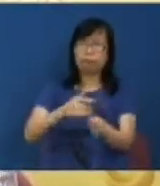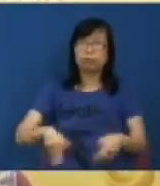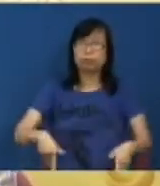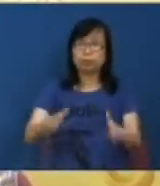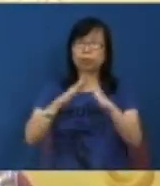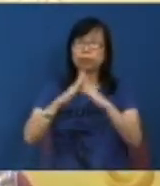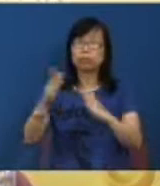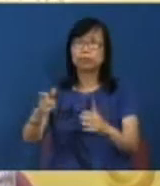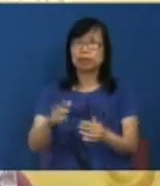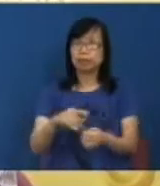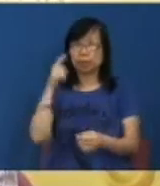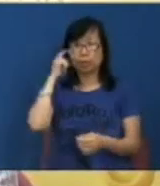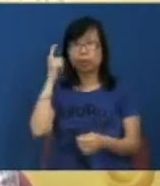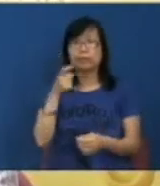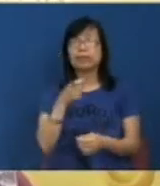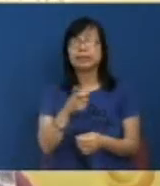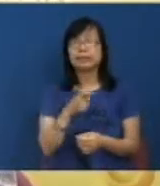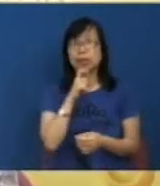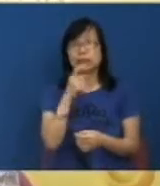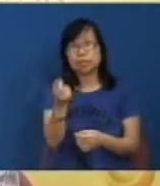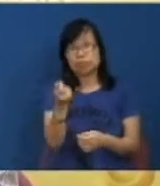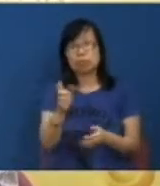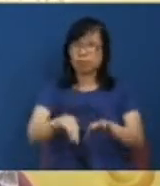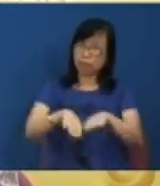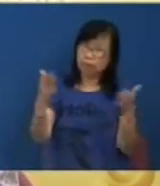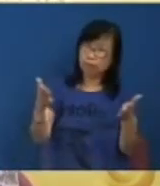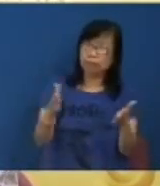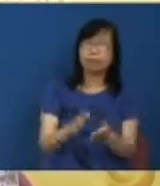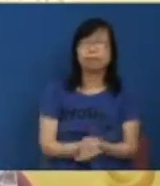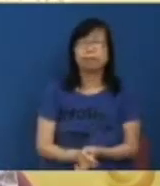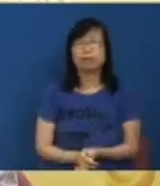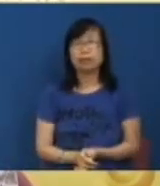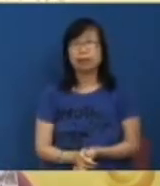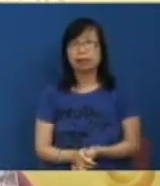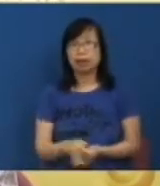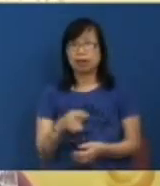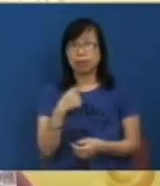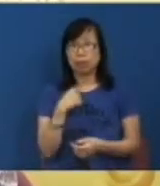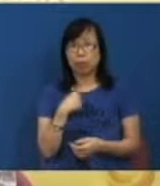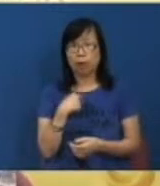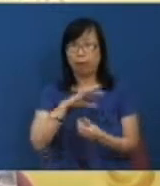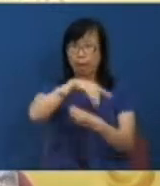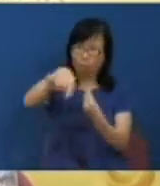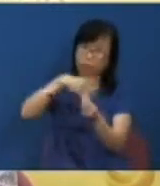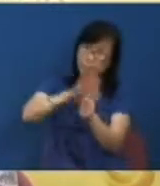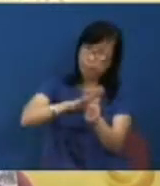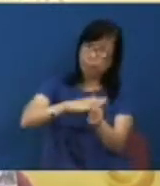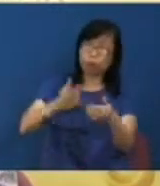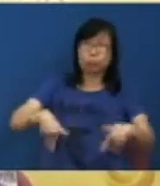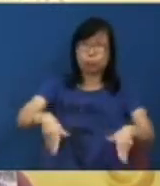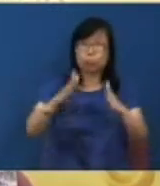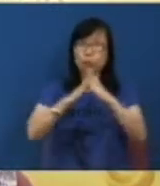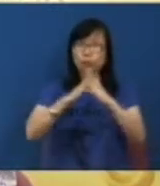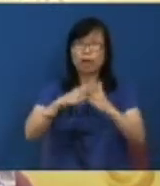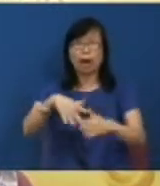就其實係想由啲細嘅開始先嘅，咁啊引述翻我哋呢個環保村屋嘅